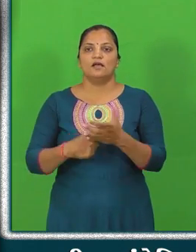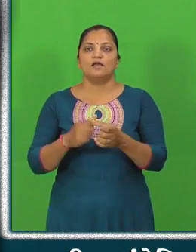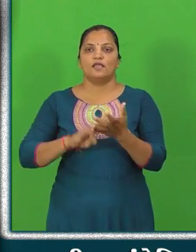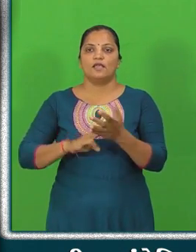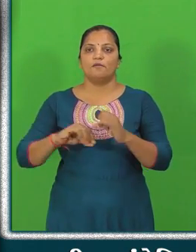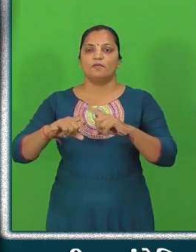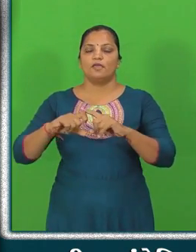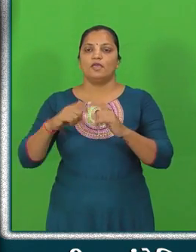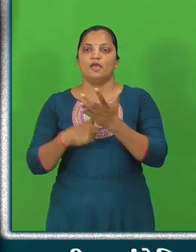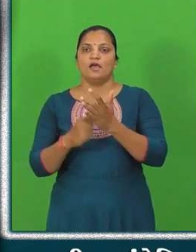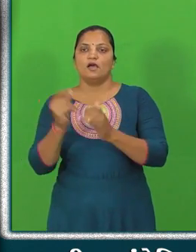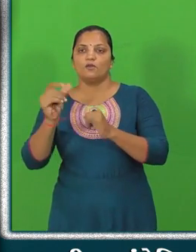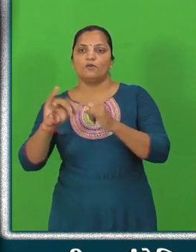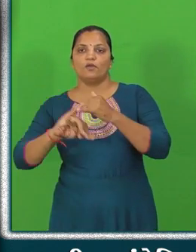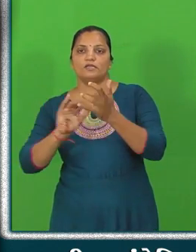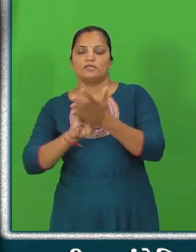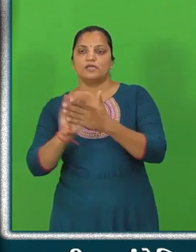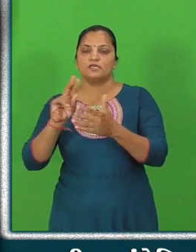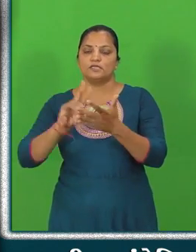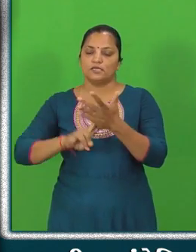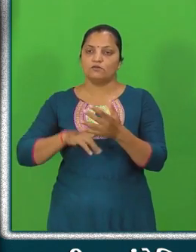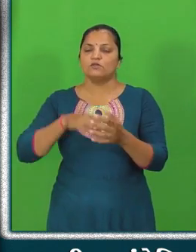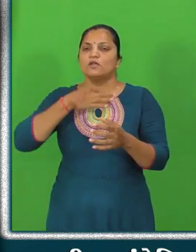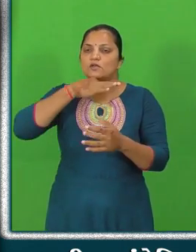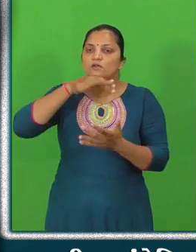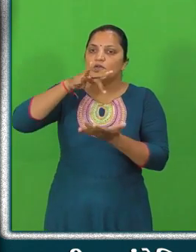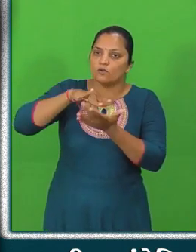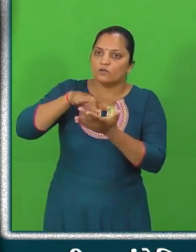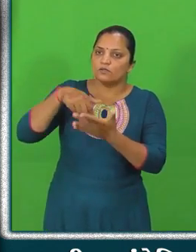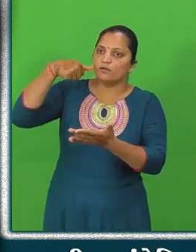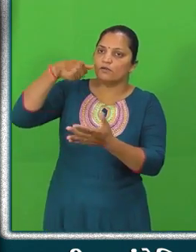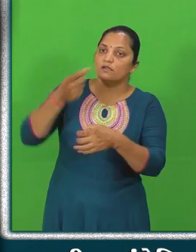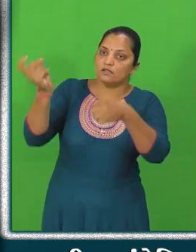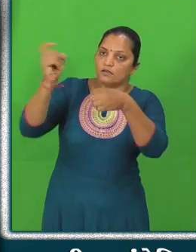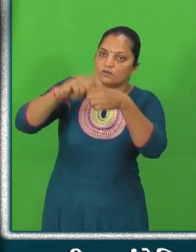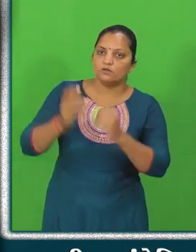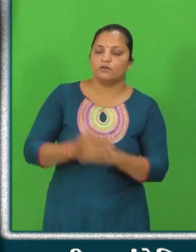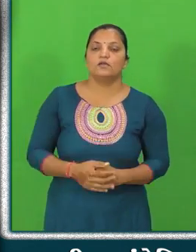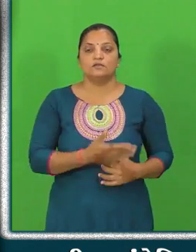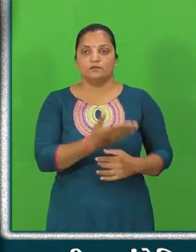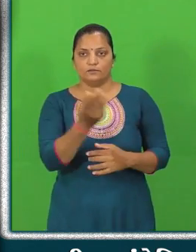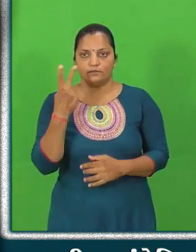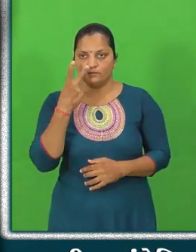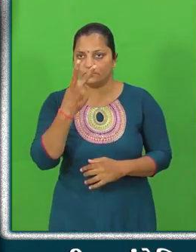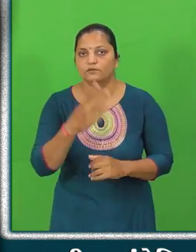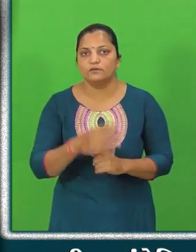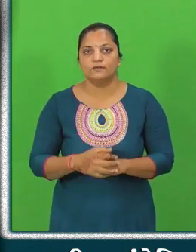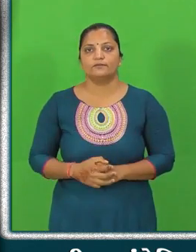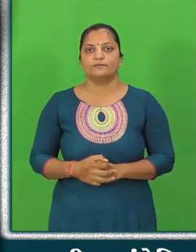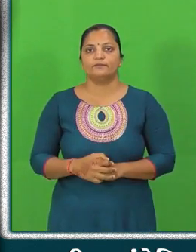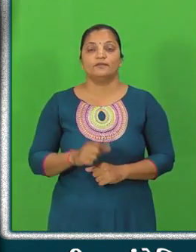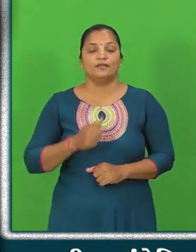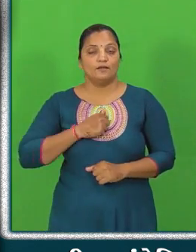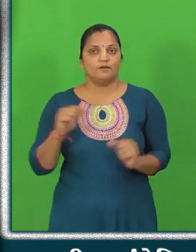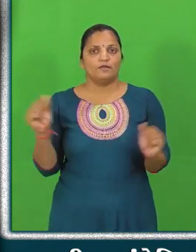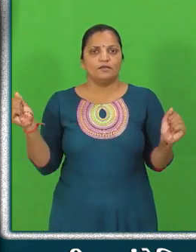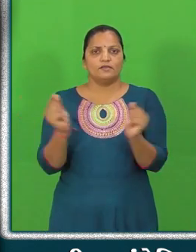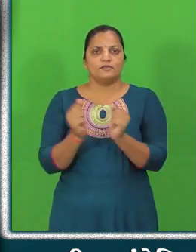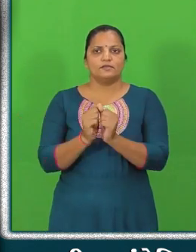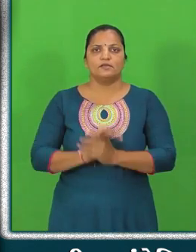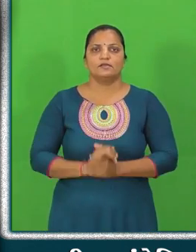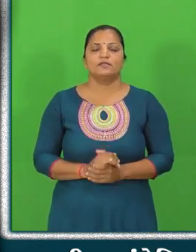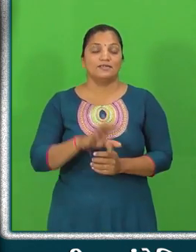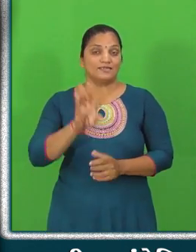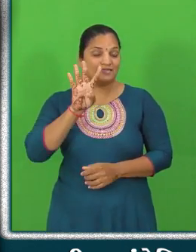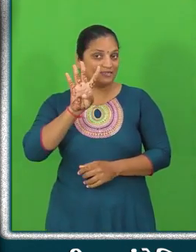રામકૃષ્ણ ભવન સુરતથી પણ મિત્રો અહીંયા જોડાયા છે આપણી સાથે. ઓકે, આ પણ આપણે જોઈ લઈએ. તો મિત્રો અહીંયા આપણી પાસે